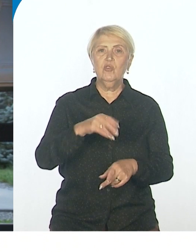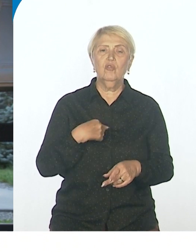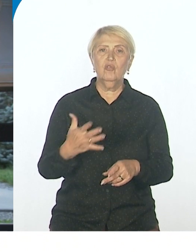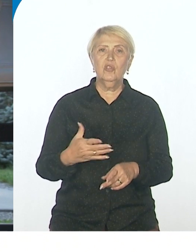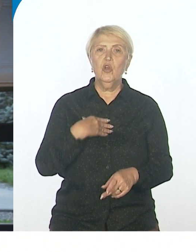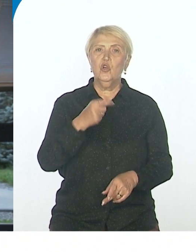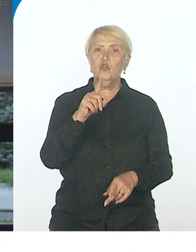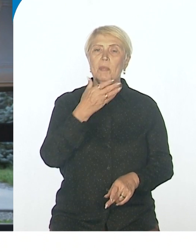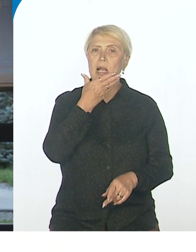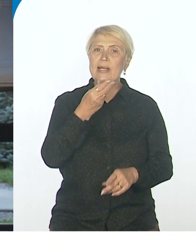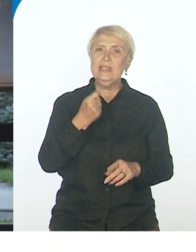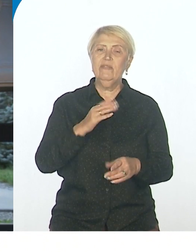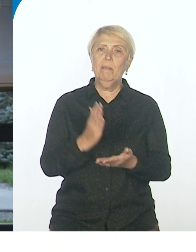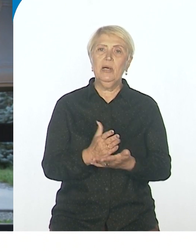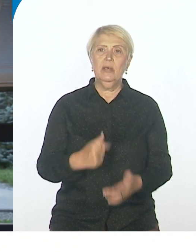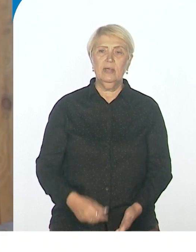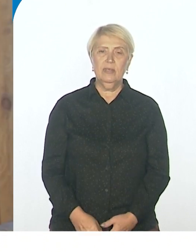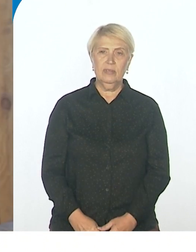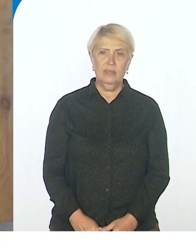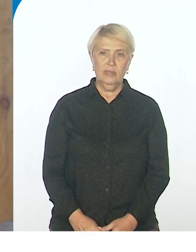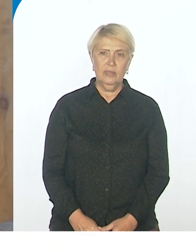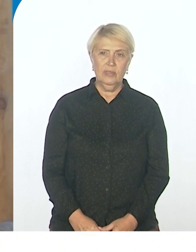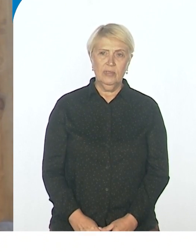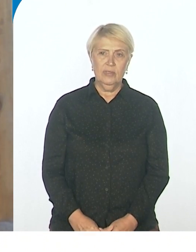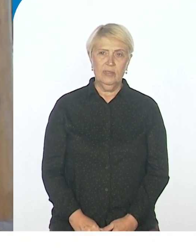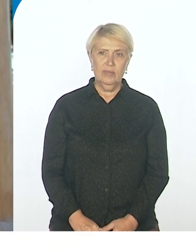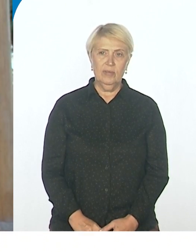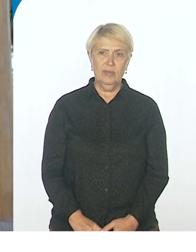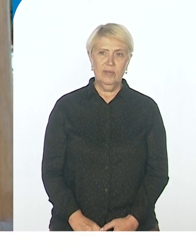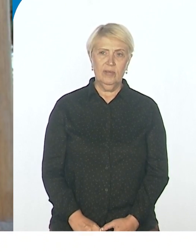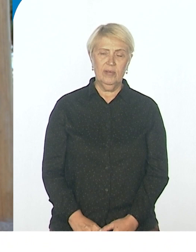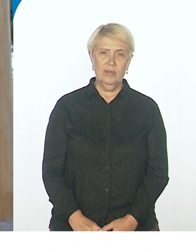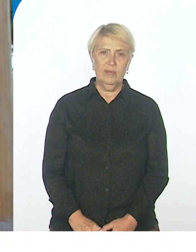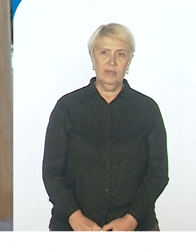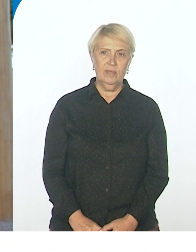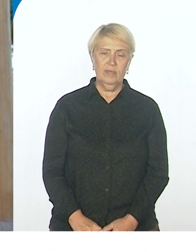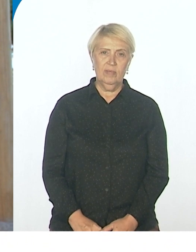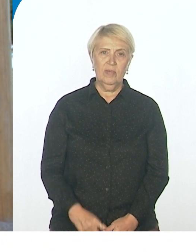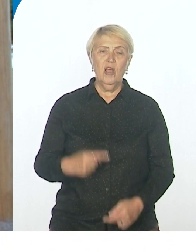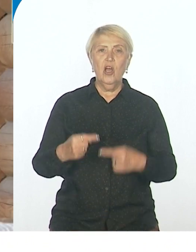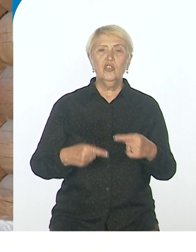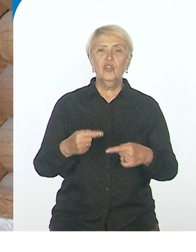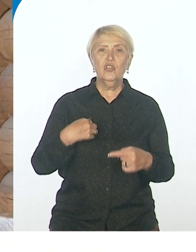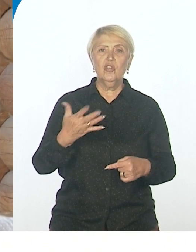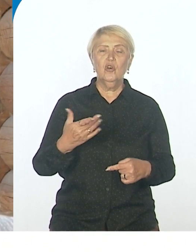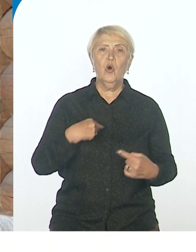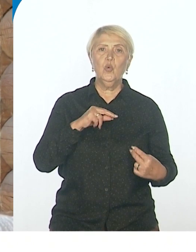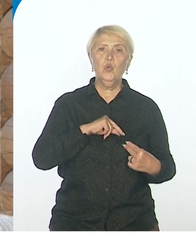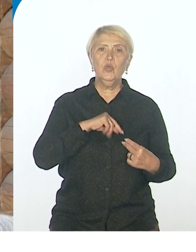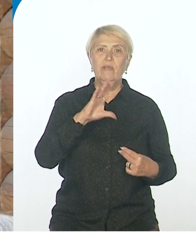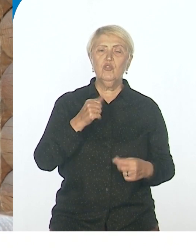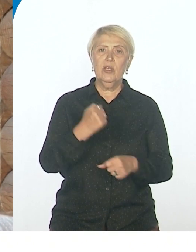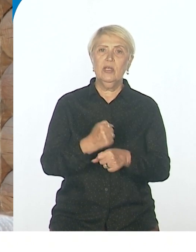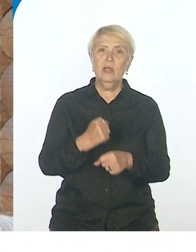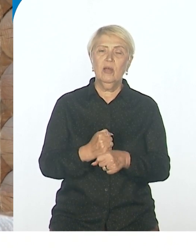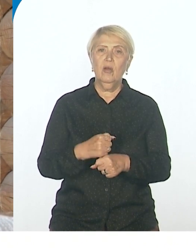чтобы не было монотонности. Все через труды делается, через терпение. Ольга занимается с